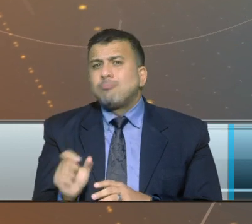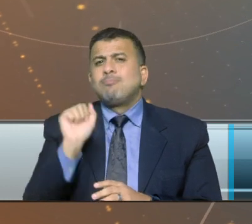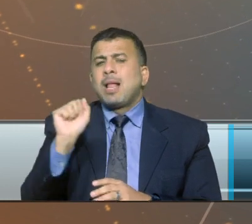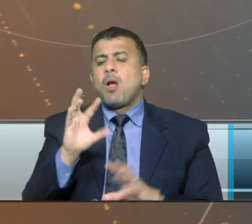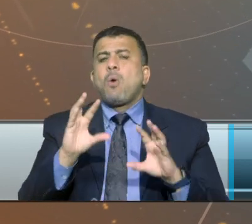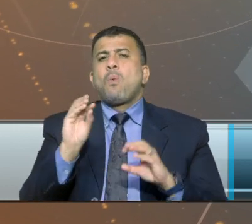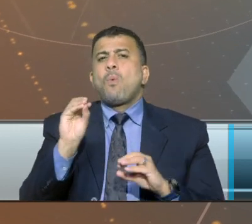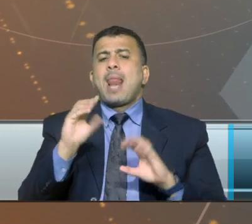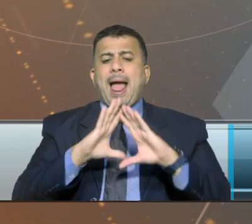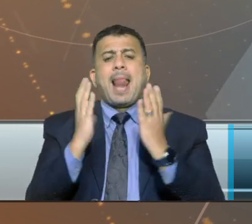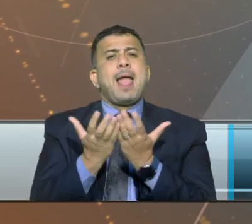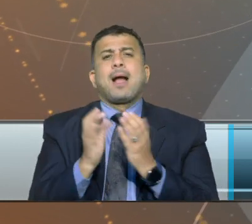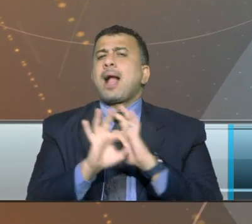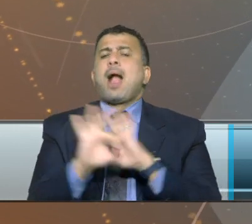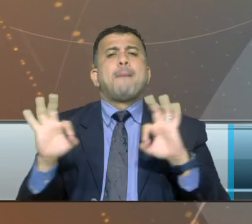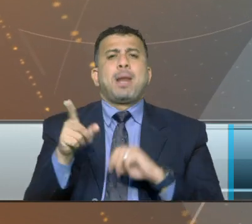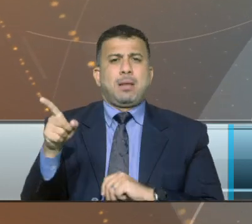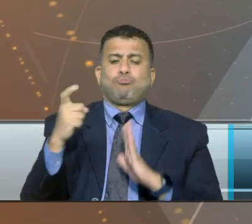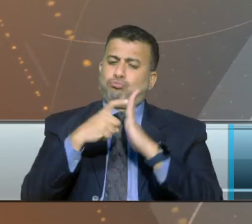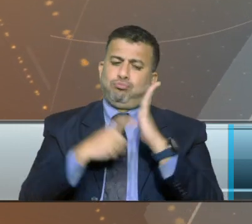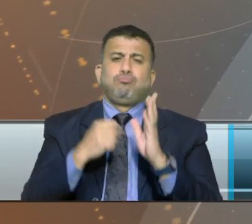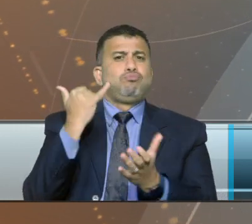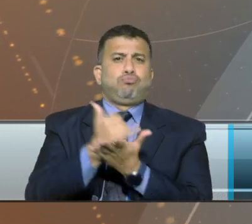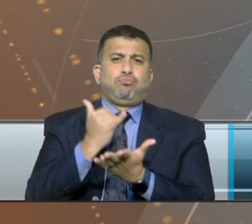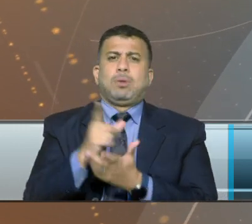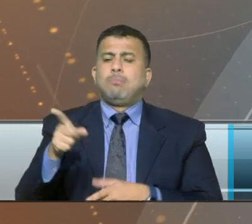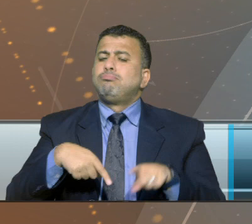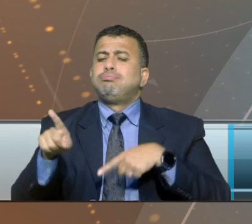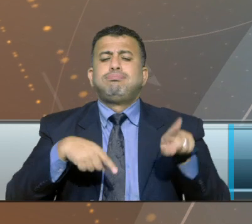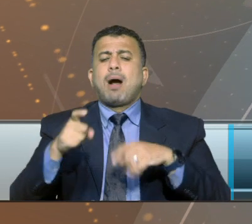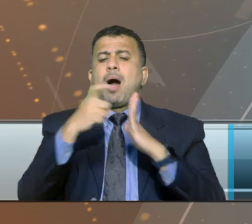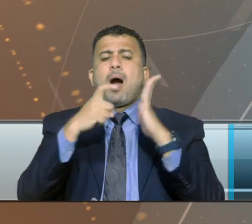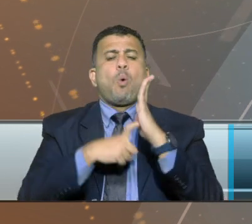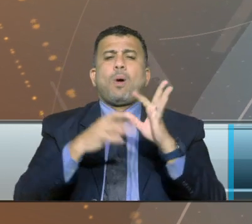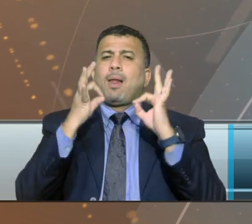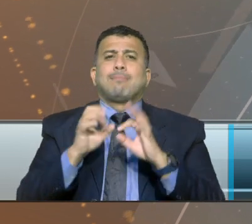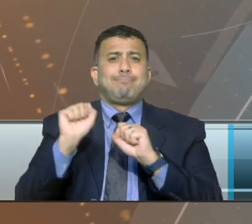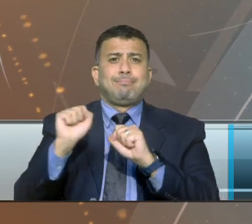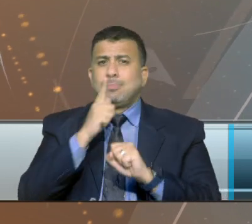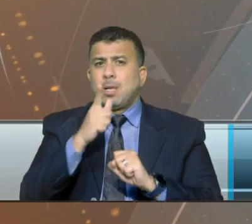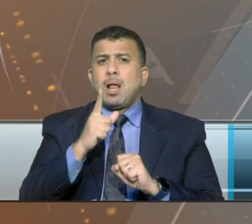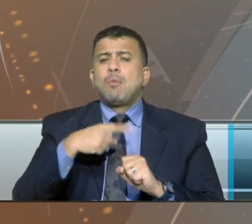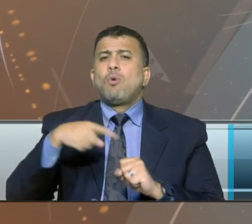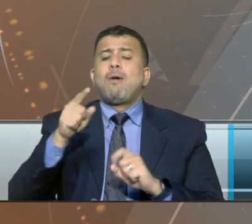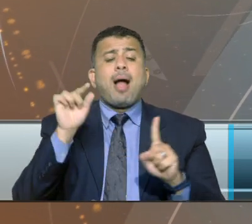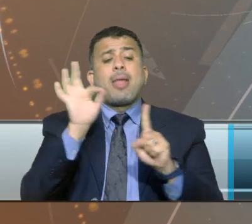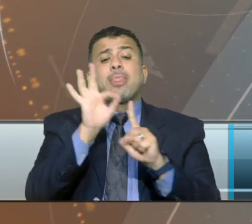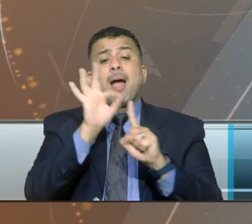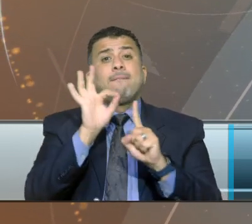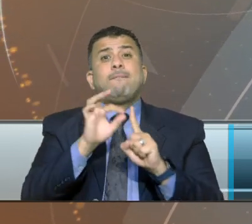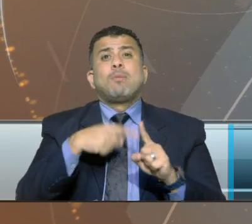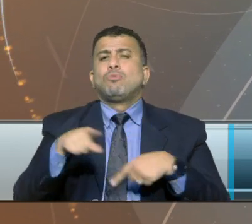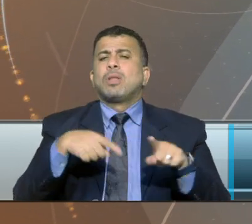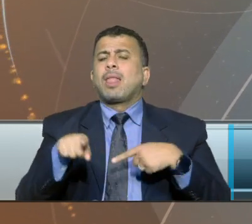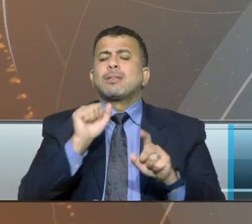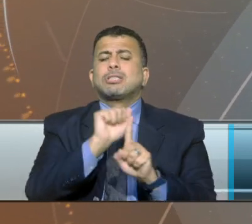بالشخصيه الاعتباريه والاهليه الكامله لاجراء تصرفات القانونيه اللازمه لتحقيق اهدافه